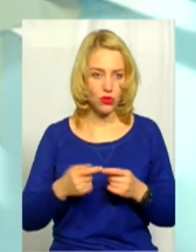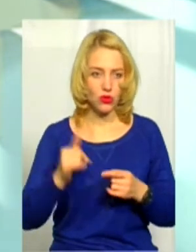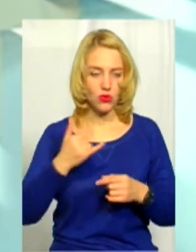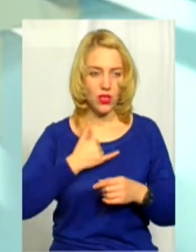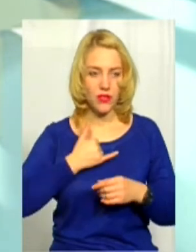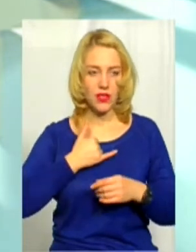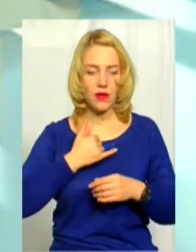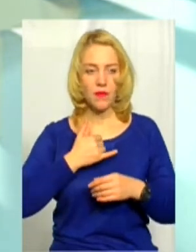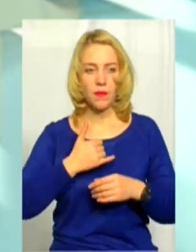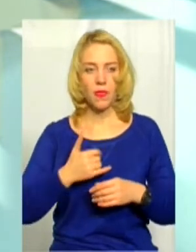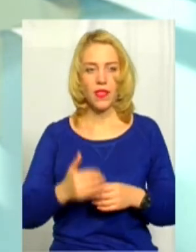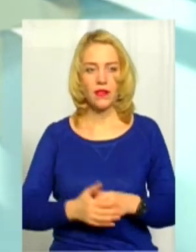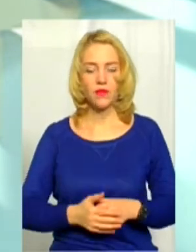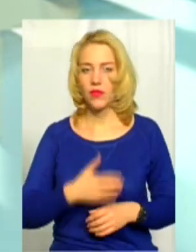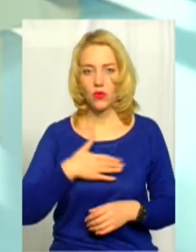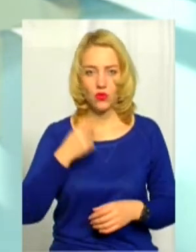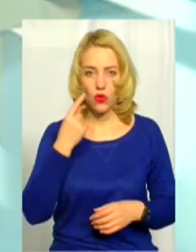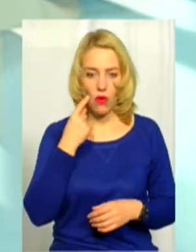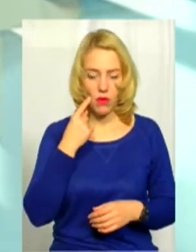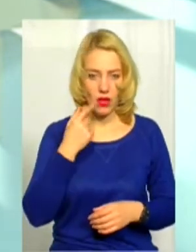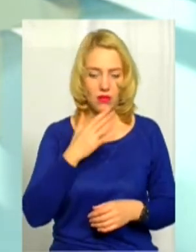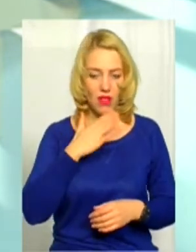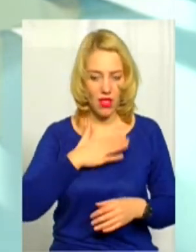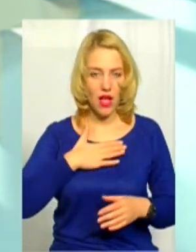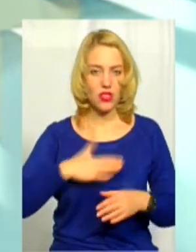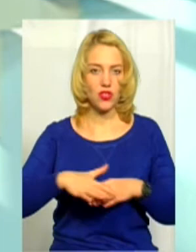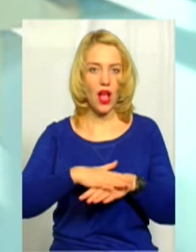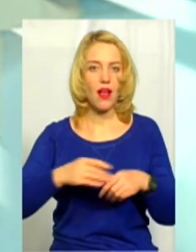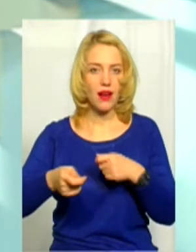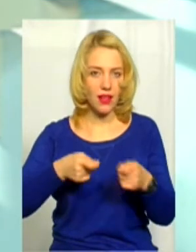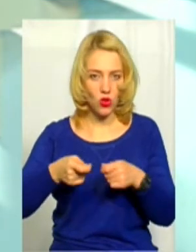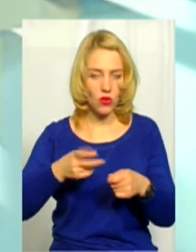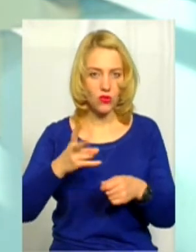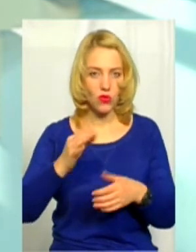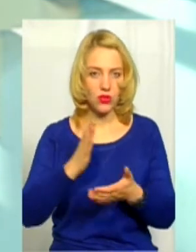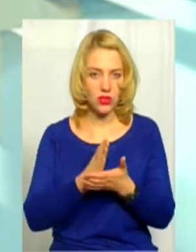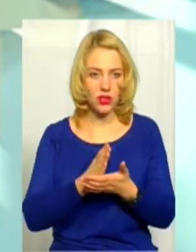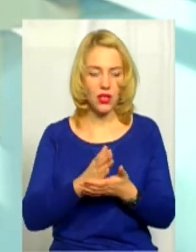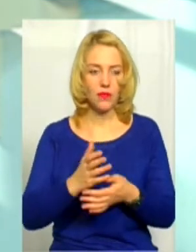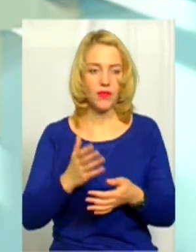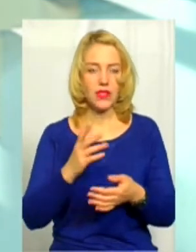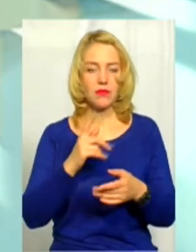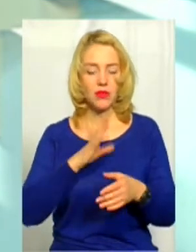є, не хочу абсолютно образити наш ринок, але є, ми були